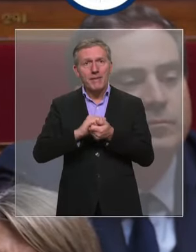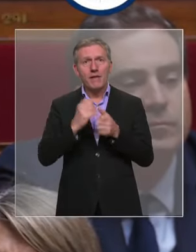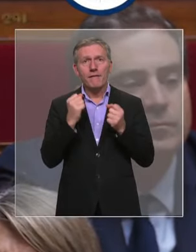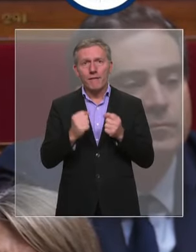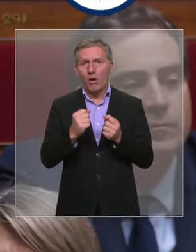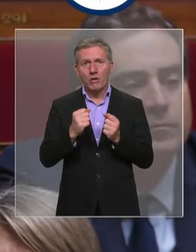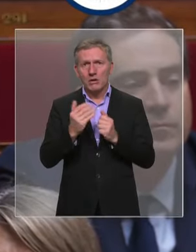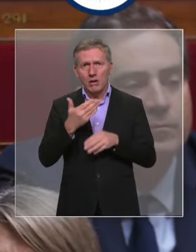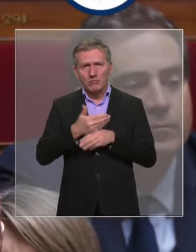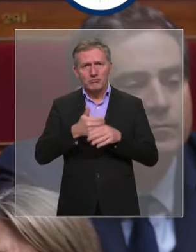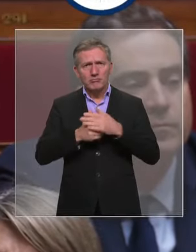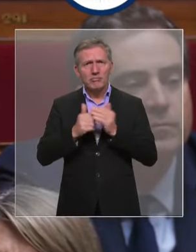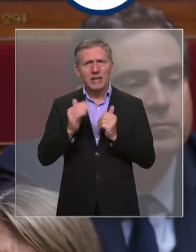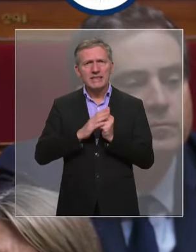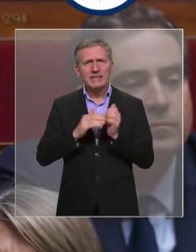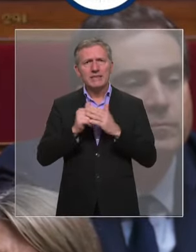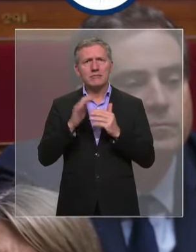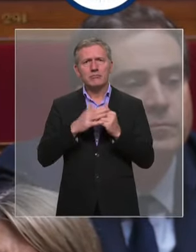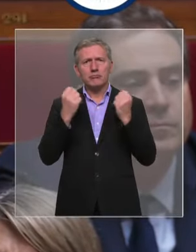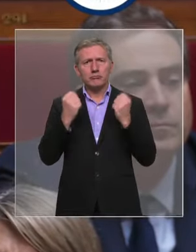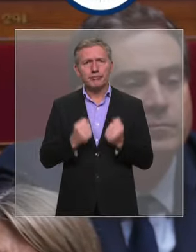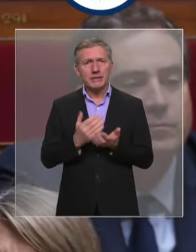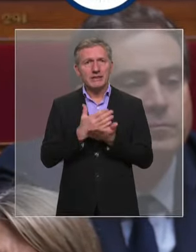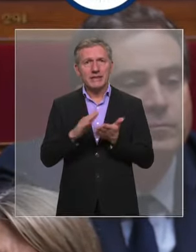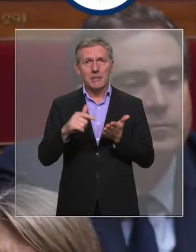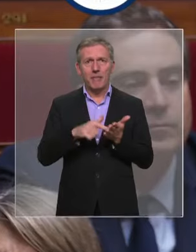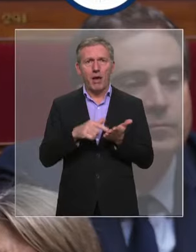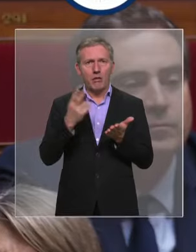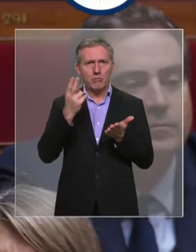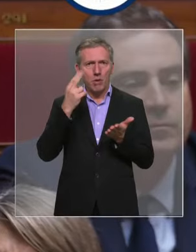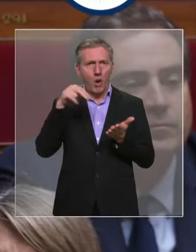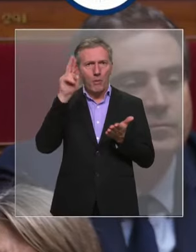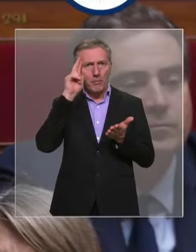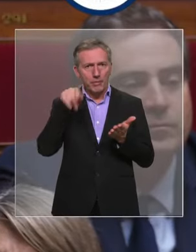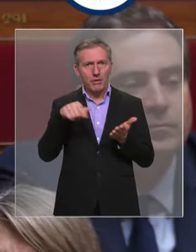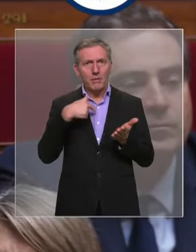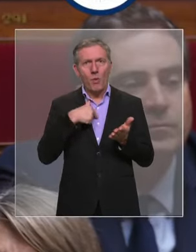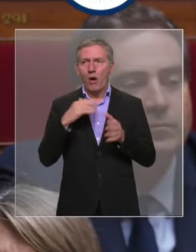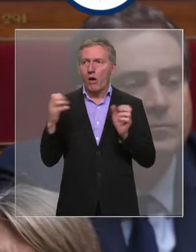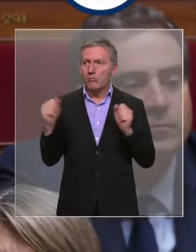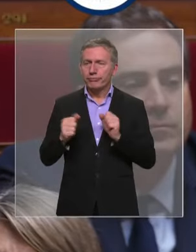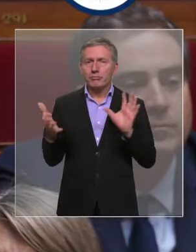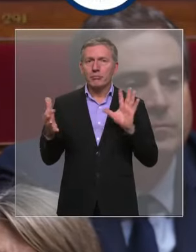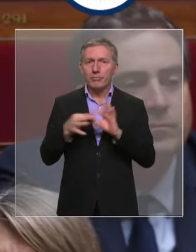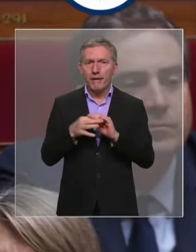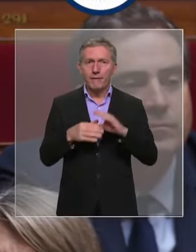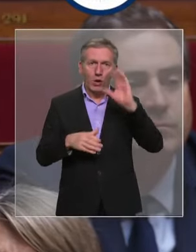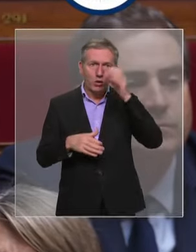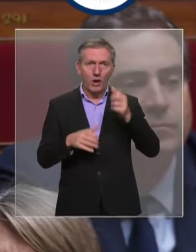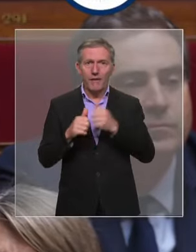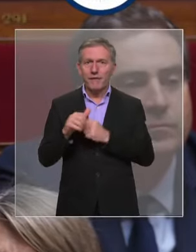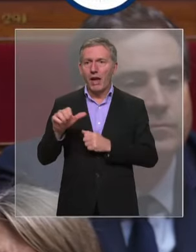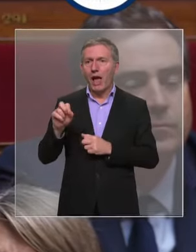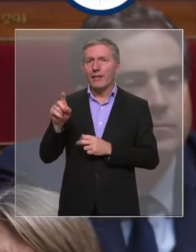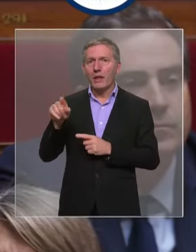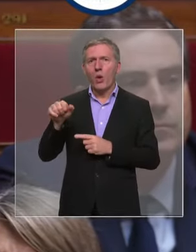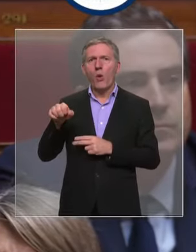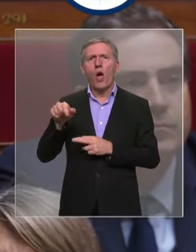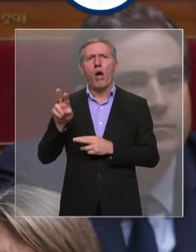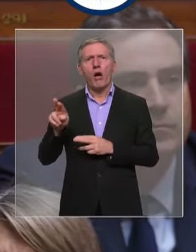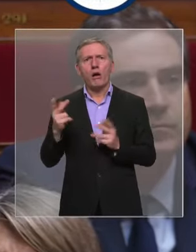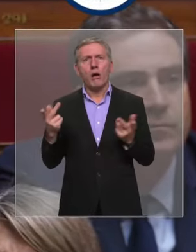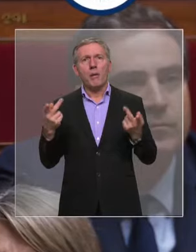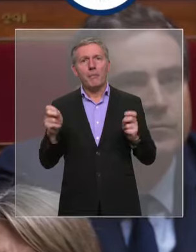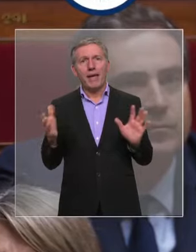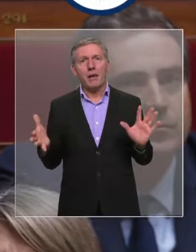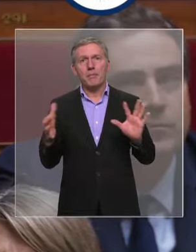destin européen. Ma réconciliation franco-allemande, c'est celle de De Gaulle et Adenauer qui font la paix,